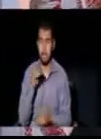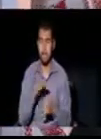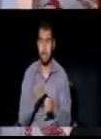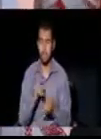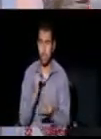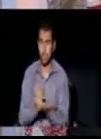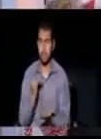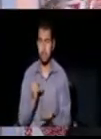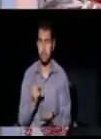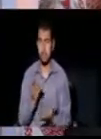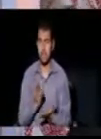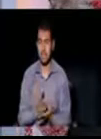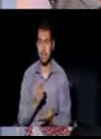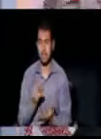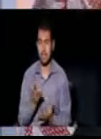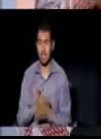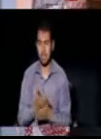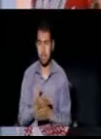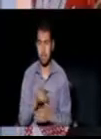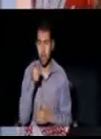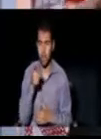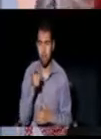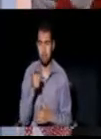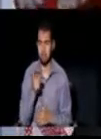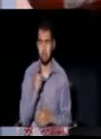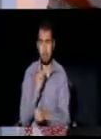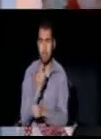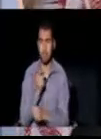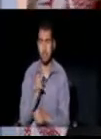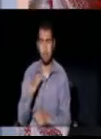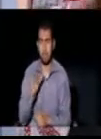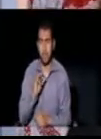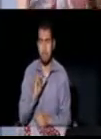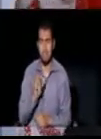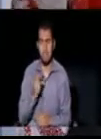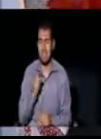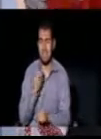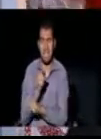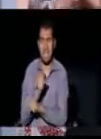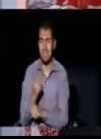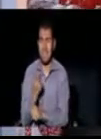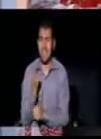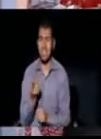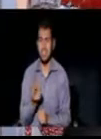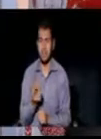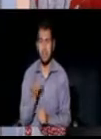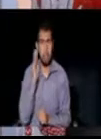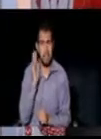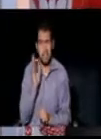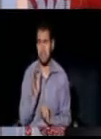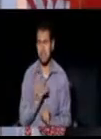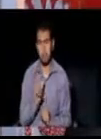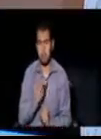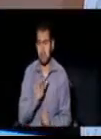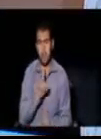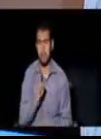ما يكبروا، ويدوهم شهاده، ويبقوا ممكن الاصم ده يطلع دكتور او مهندس. يقدروا والله يعملوا